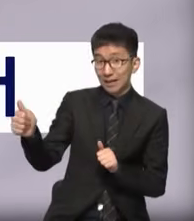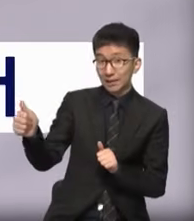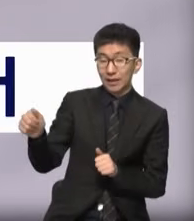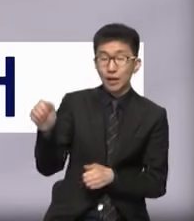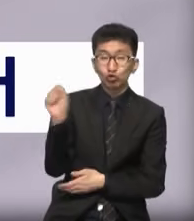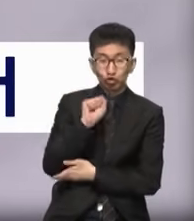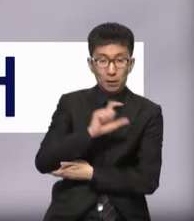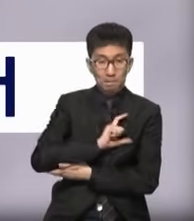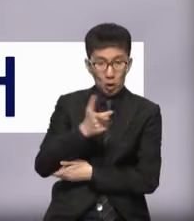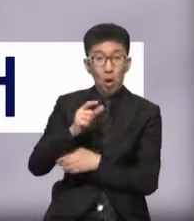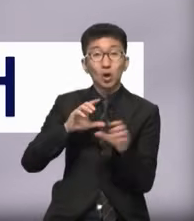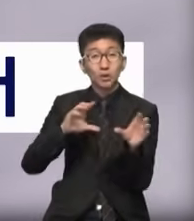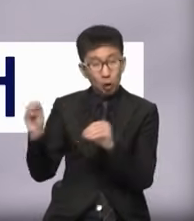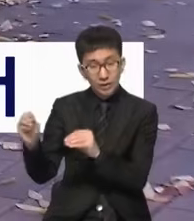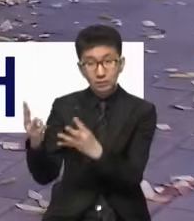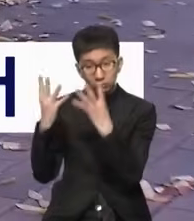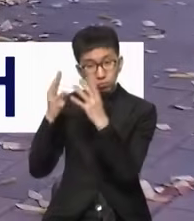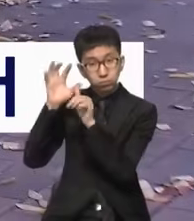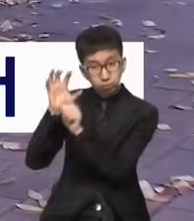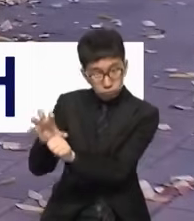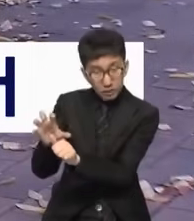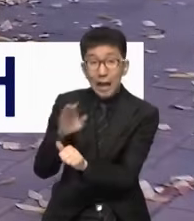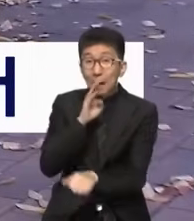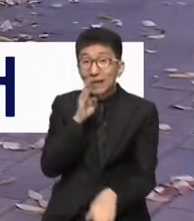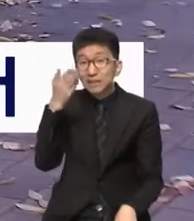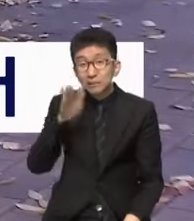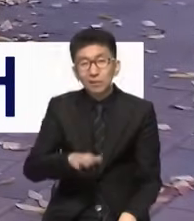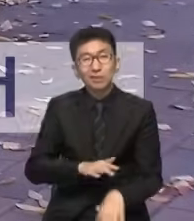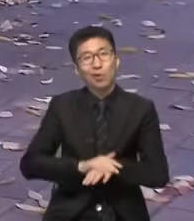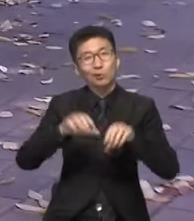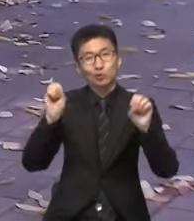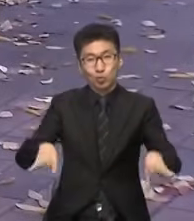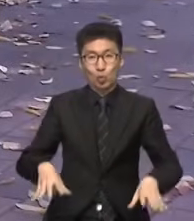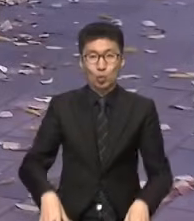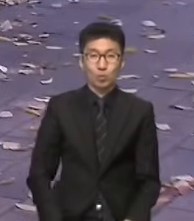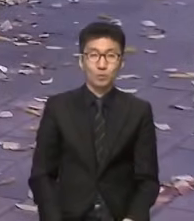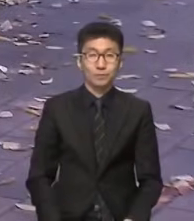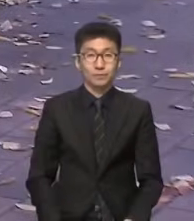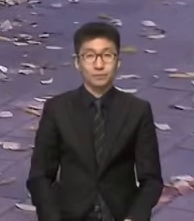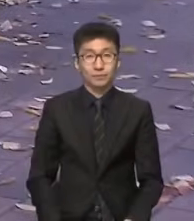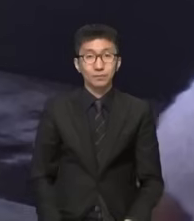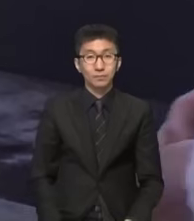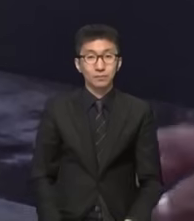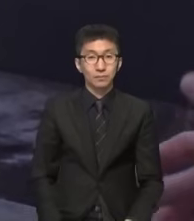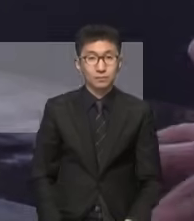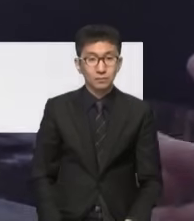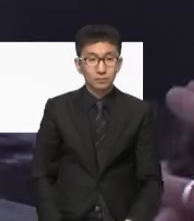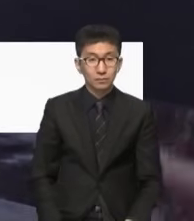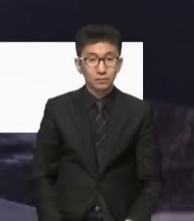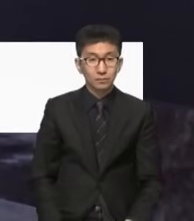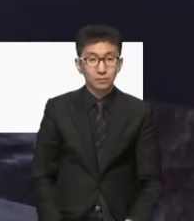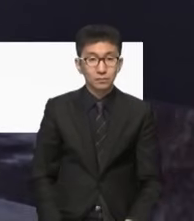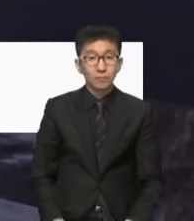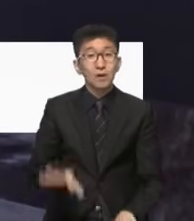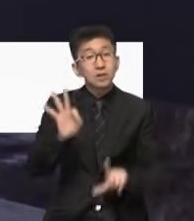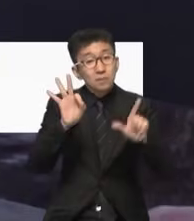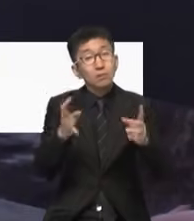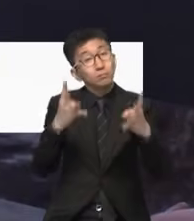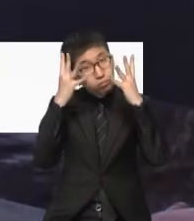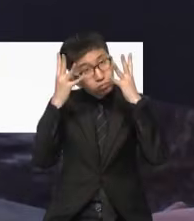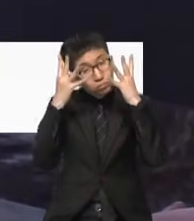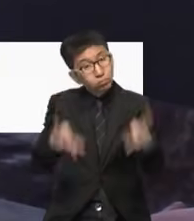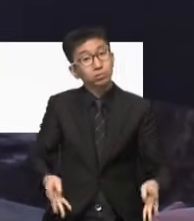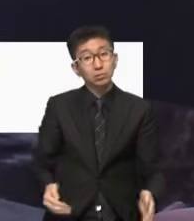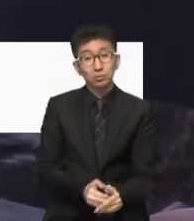운전면허 정지, 구치소 등에 가두는 감치 명령까지 내렸지만 소용없었습니다. 10일 그냥 가서 살고